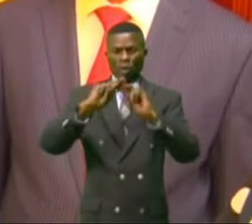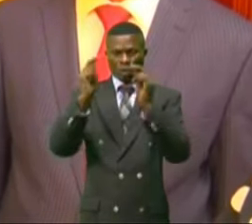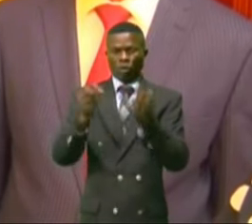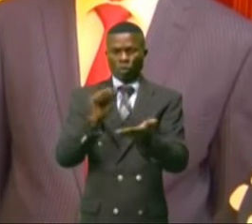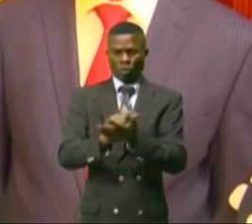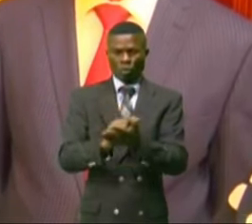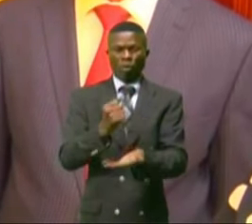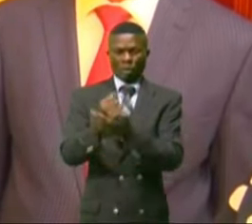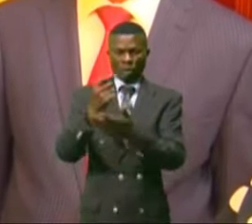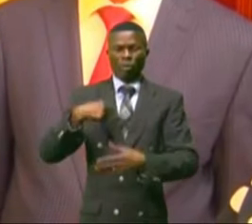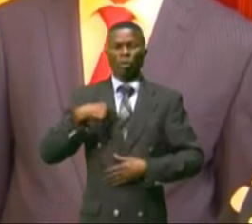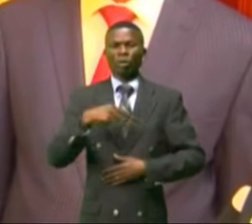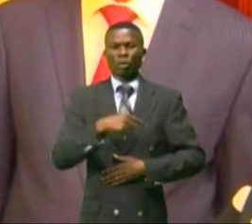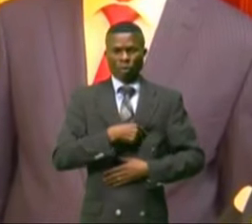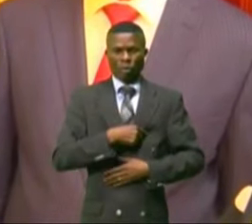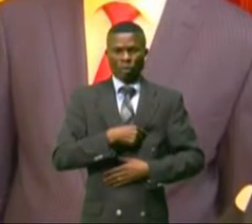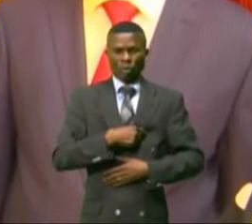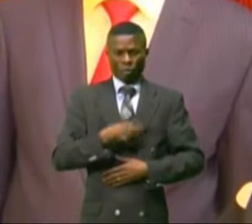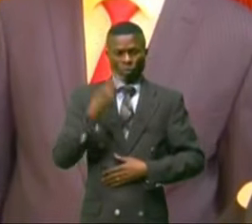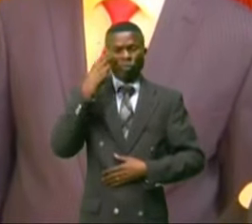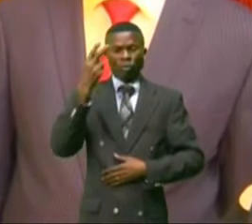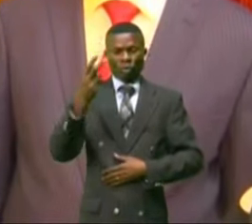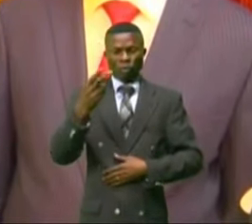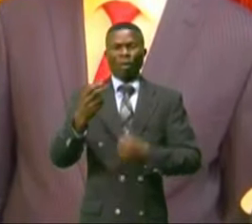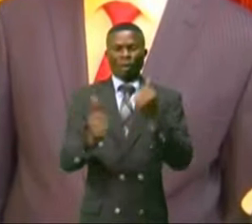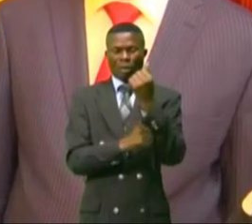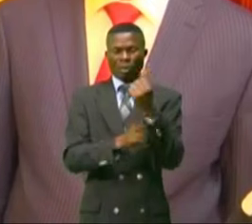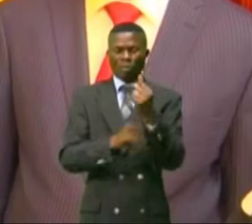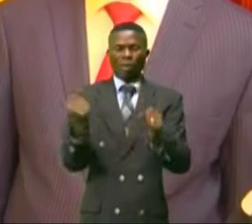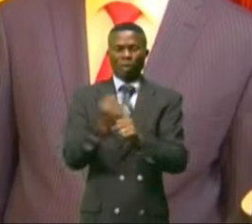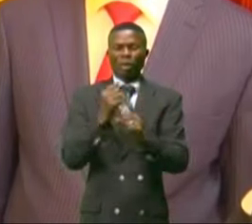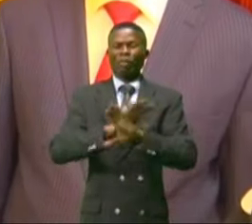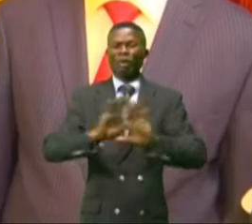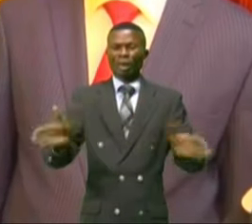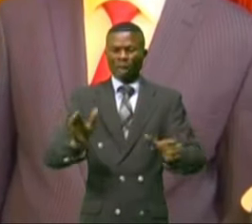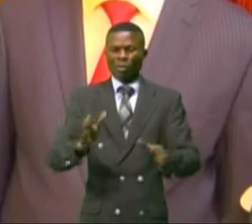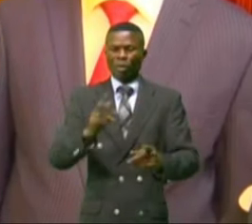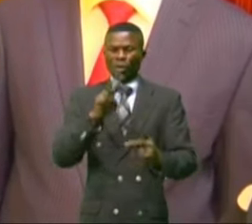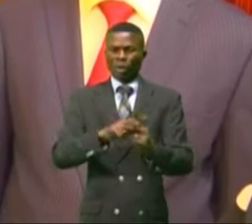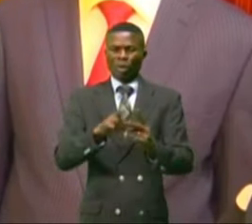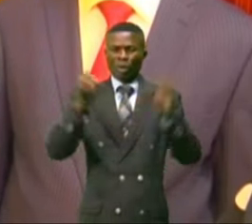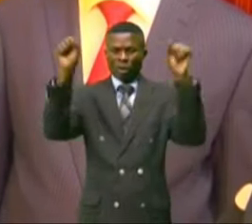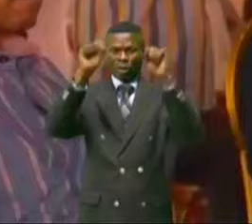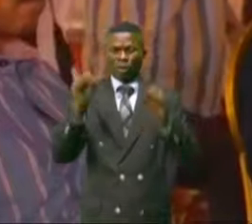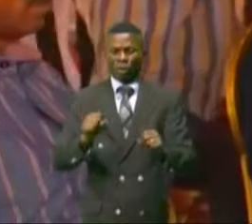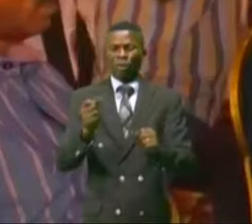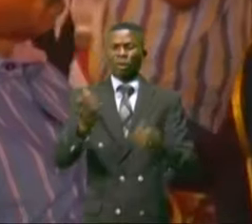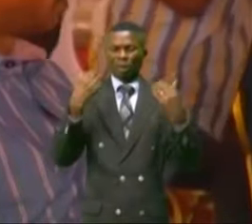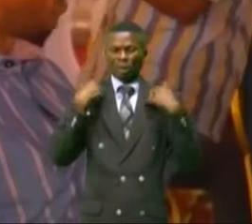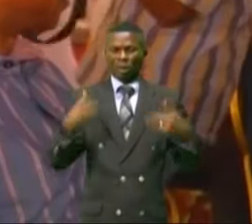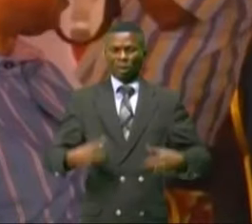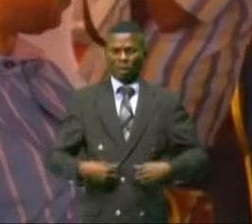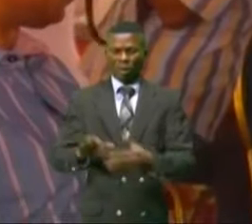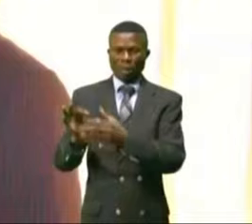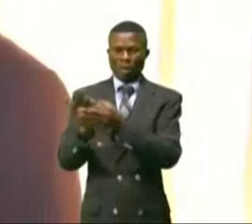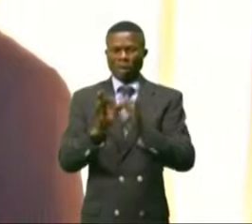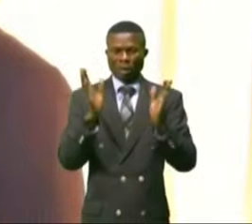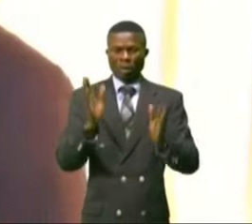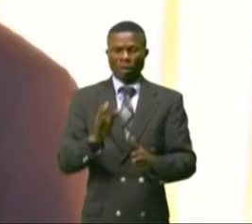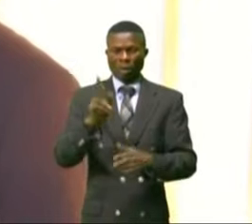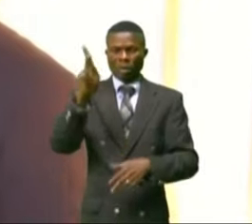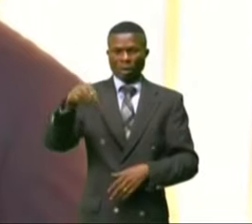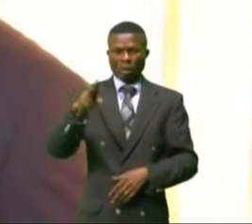aider avoir une masse critique de personnes capables de pouvoir gérer les systèmes d'approvisionnement médicaments. Les coordonnateurs du